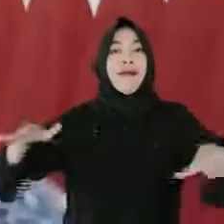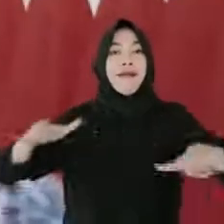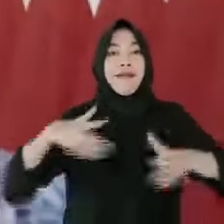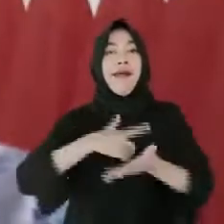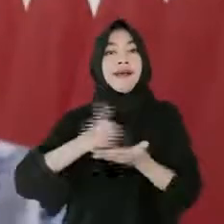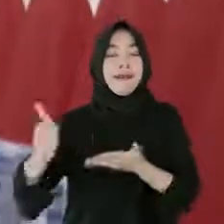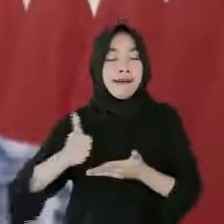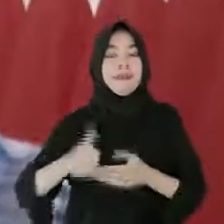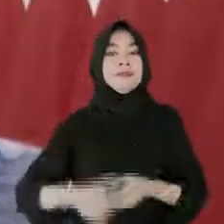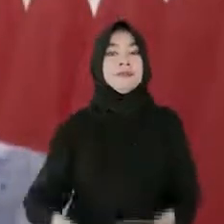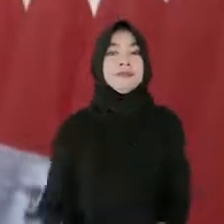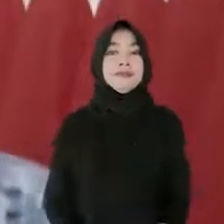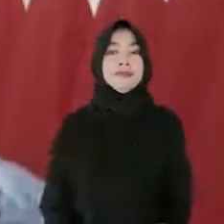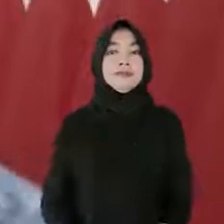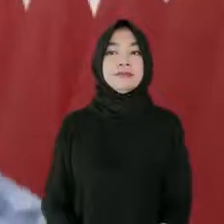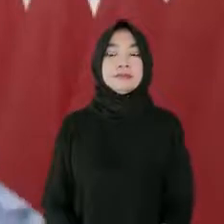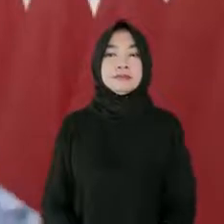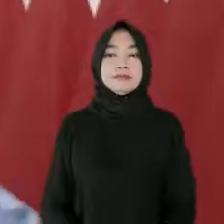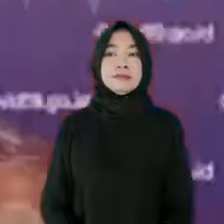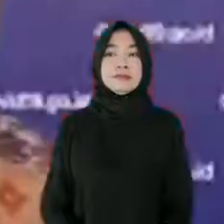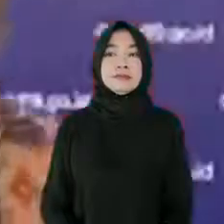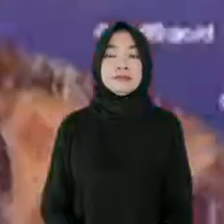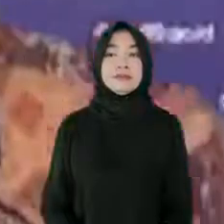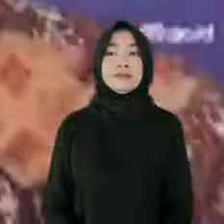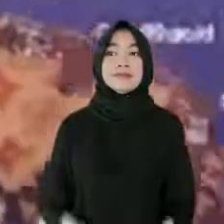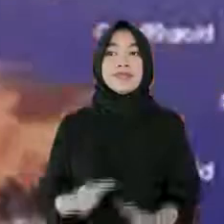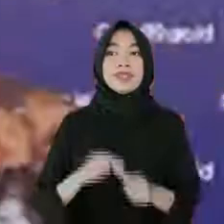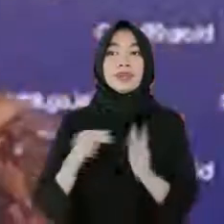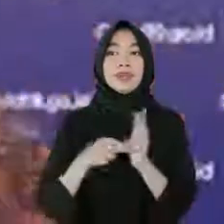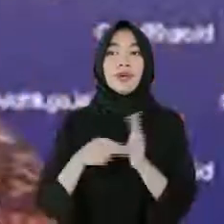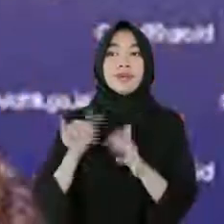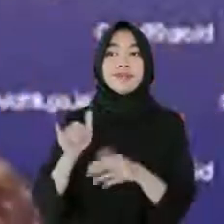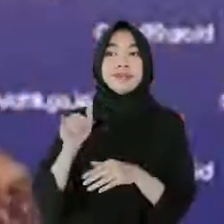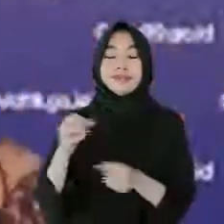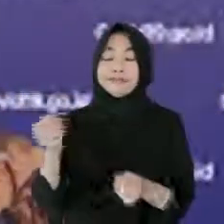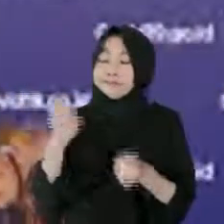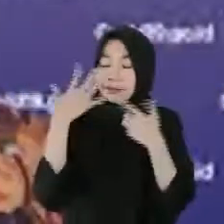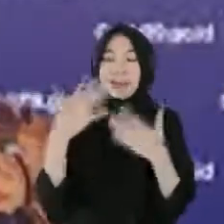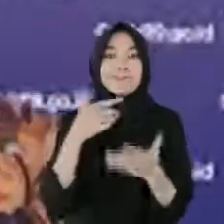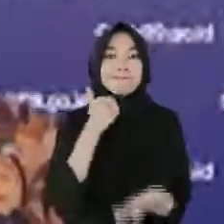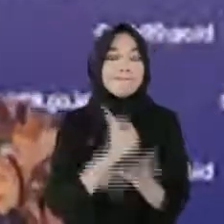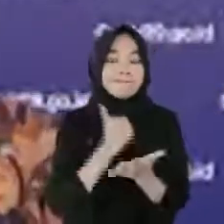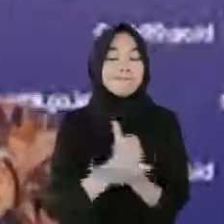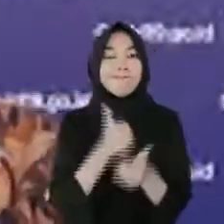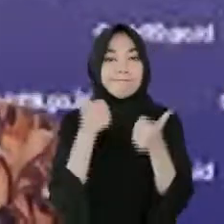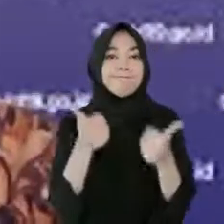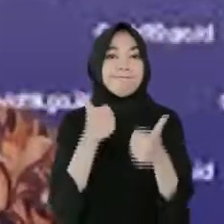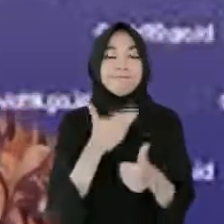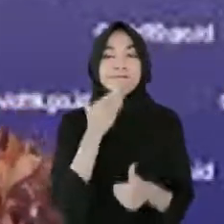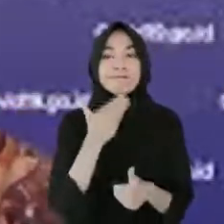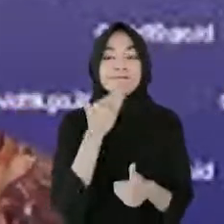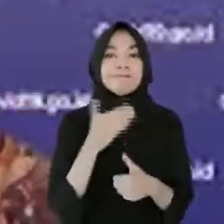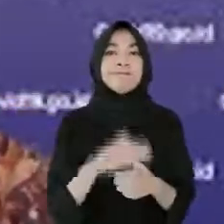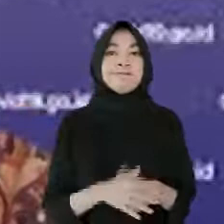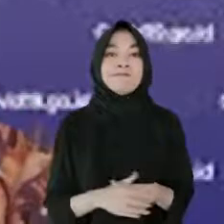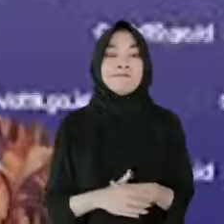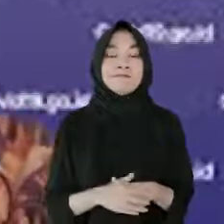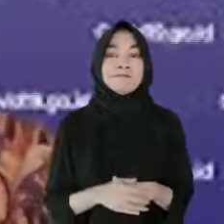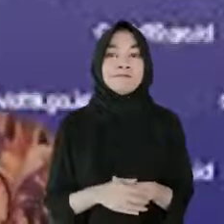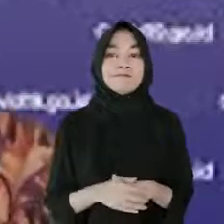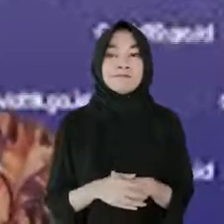Sebutkan itu kira-kira baterai makasih makasih Pak Soni sangat jelas sekali ya jadi Upaya ini tidak bisa